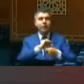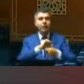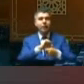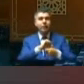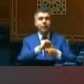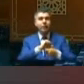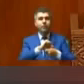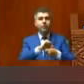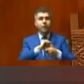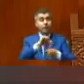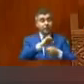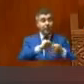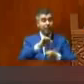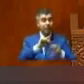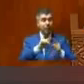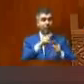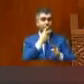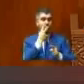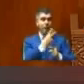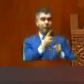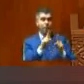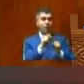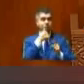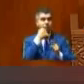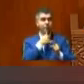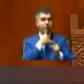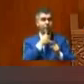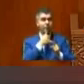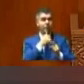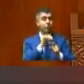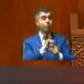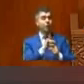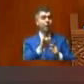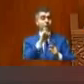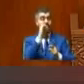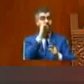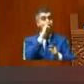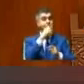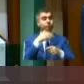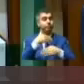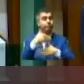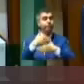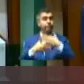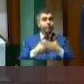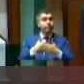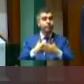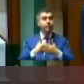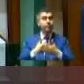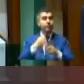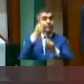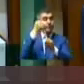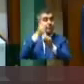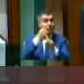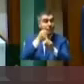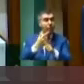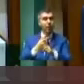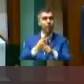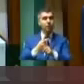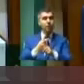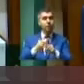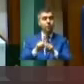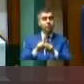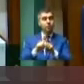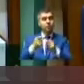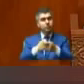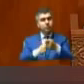دقائق، اذا اللي بغيت نقول لكم انه هذا هذا هذا المشروع هو مشروع هيكلي، مشروع اللي غيسمح